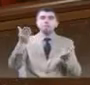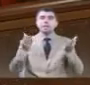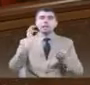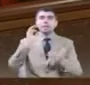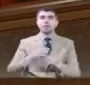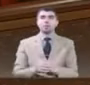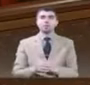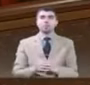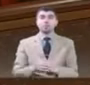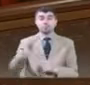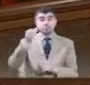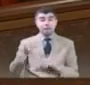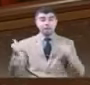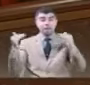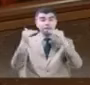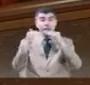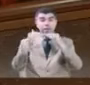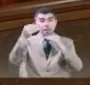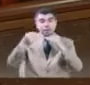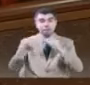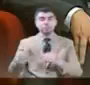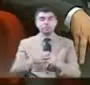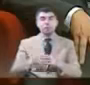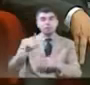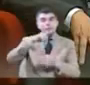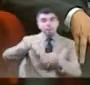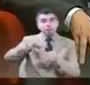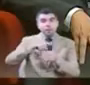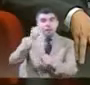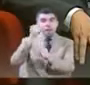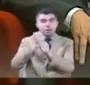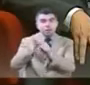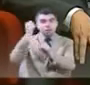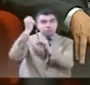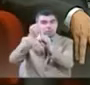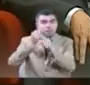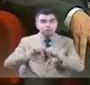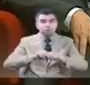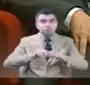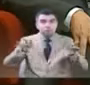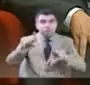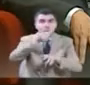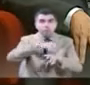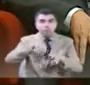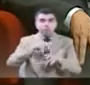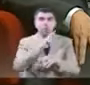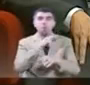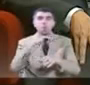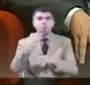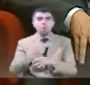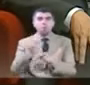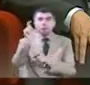المطلوب. وبالموازاة مع هذا الإصلاح المقياسي ستباشر الحكومة ورشة توسيع التغطية لتشمل باقي